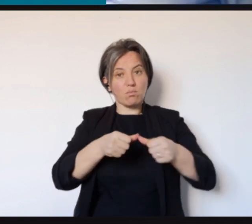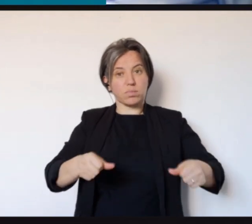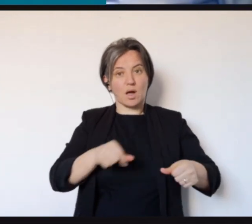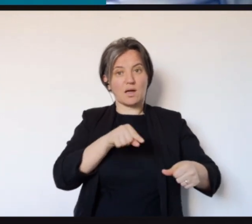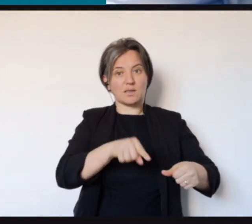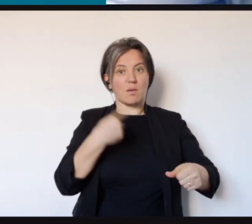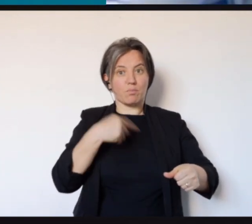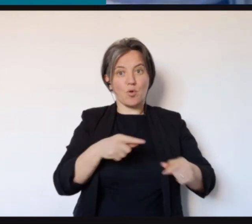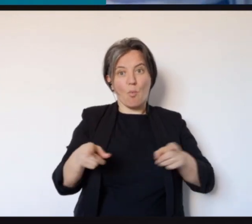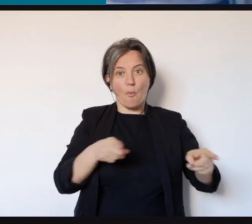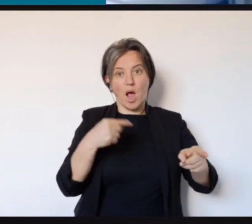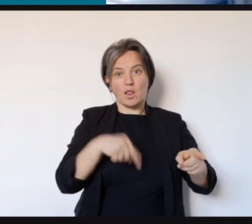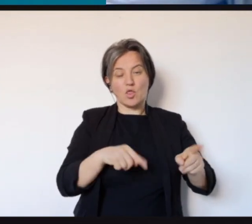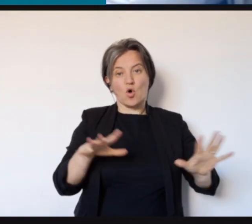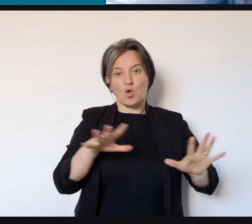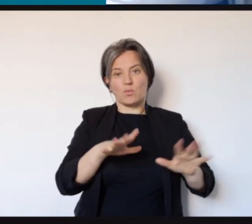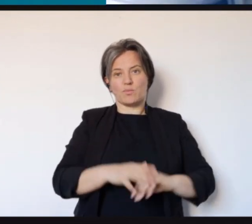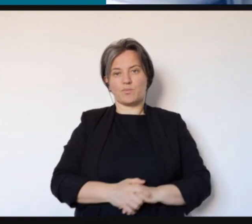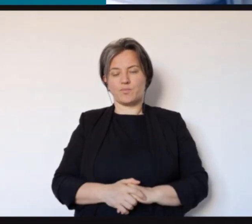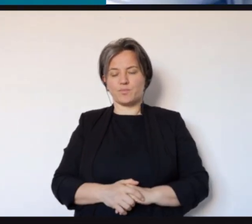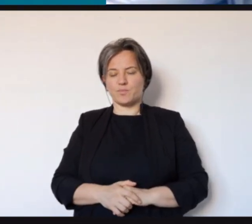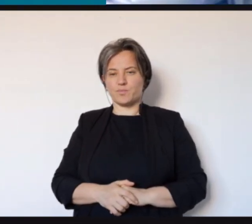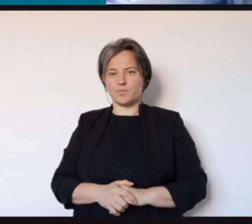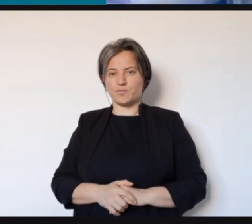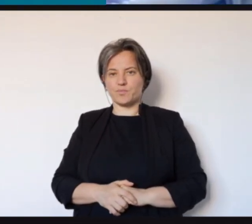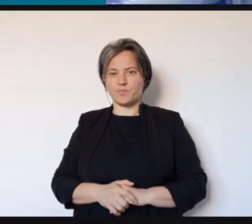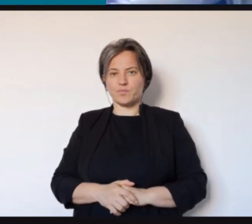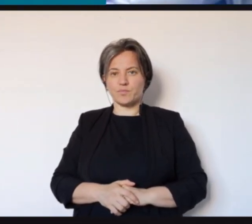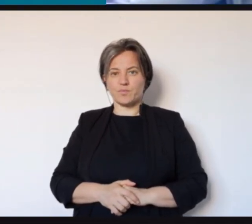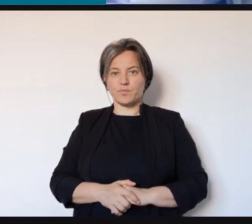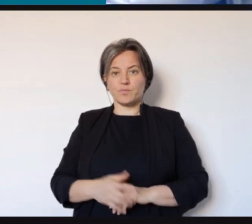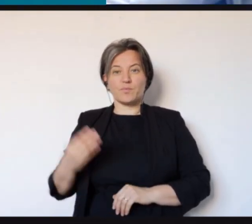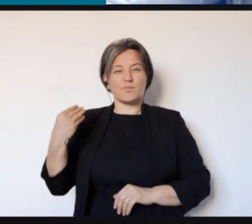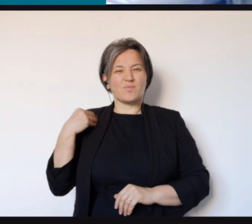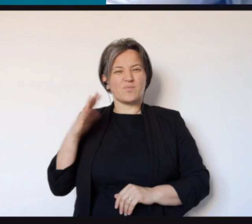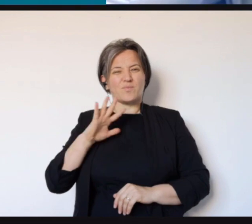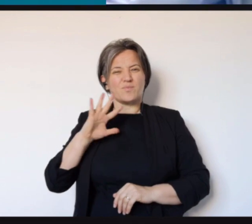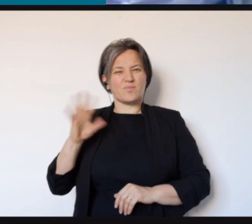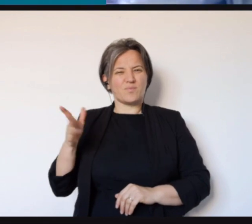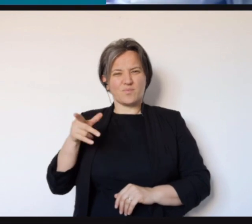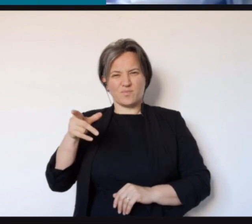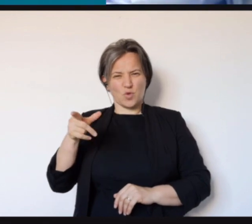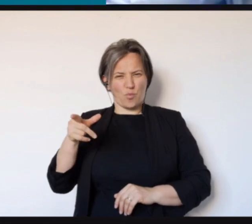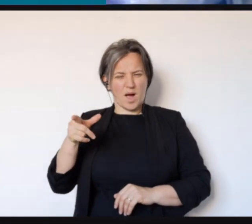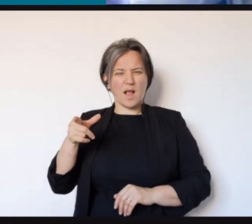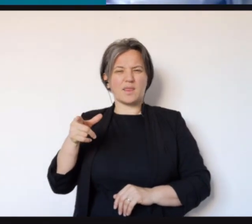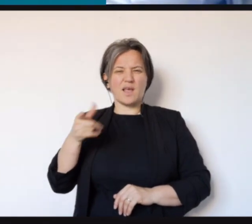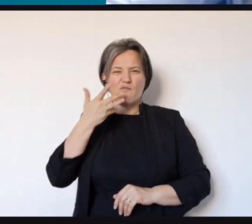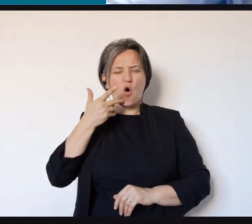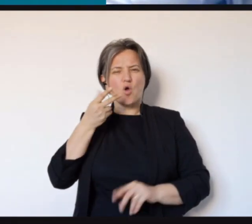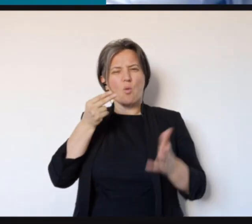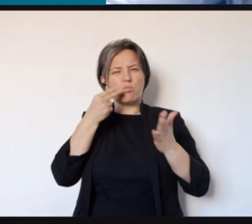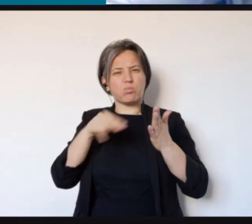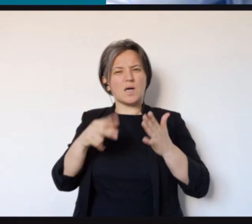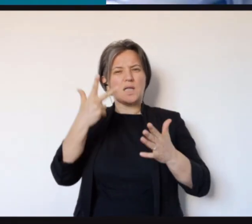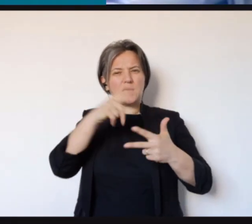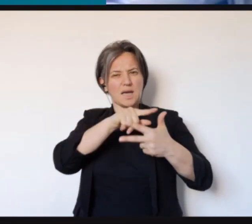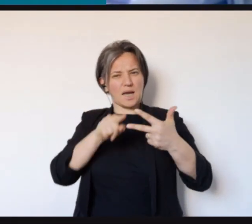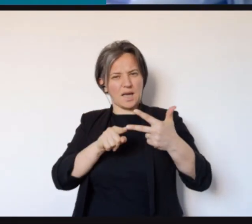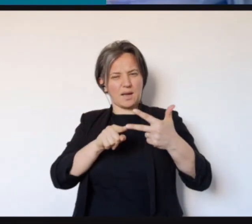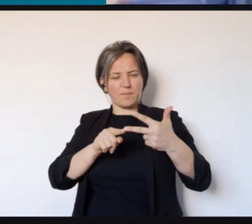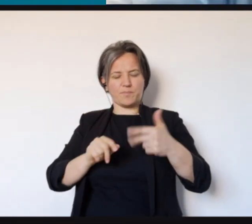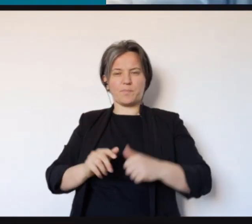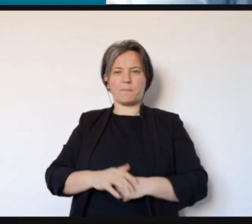Vorrei poi sottolineare, per finire la risposta alla vostra domanda, tre aspetti